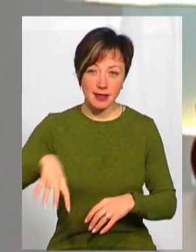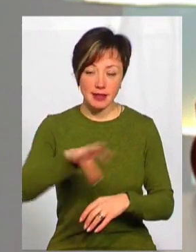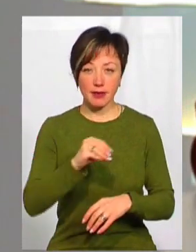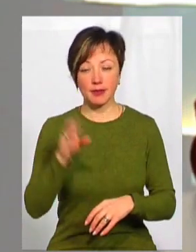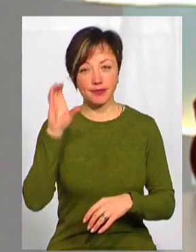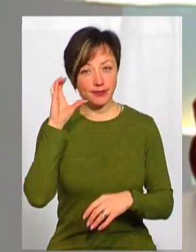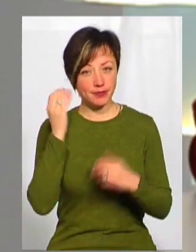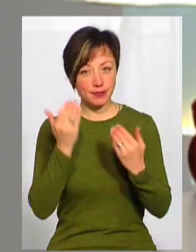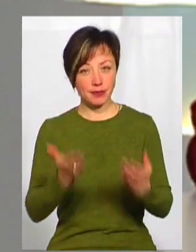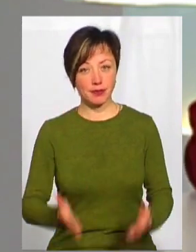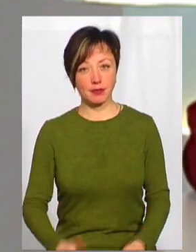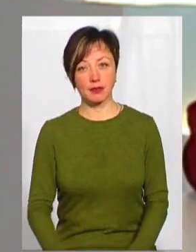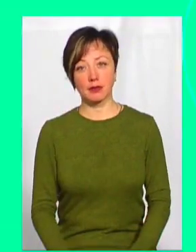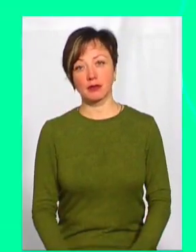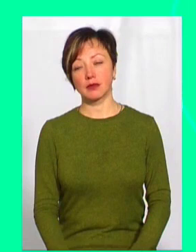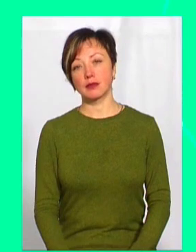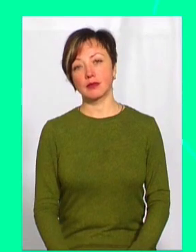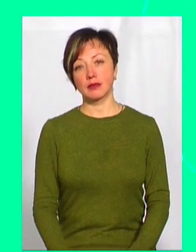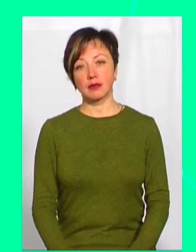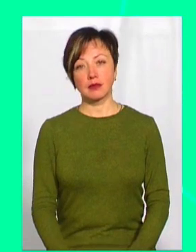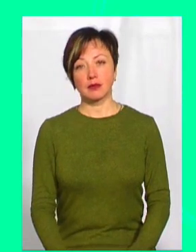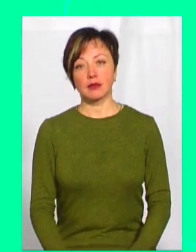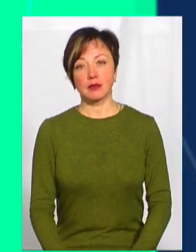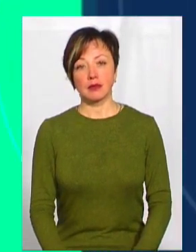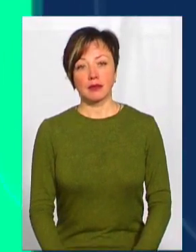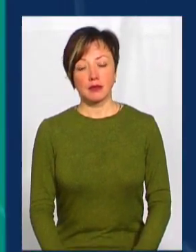Давайте послухаємо його пряму мову.